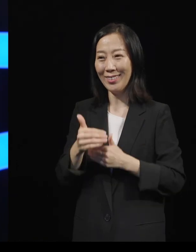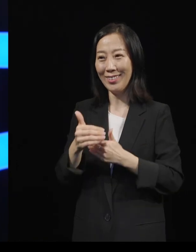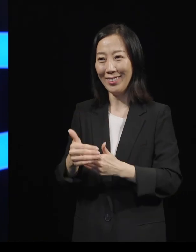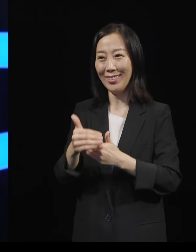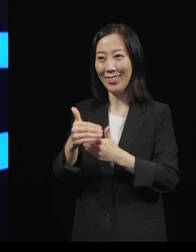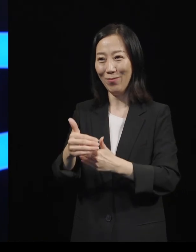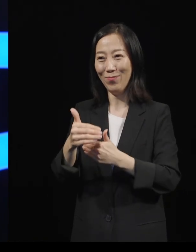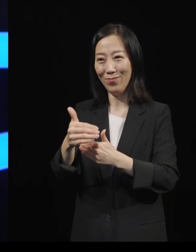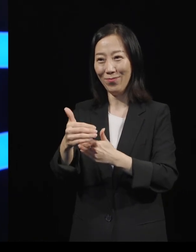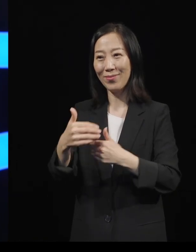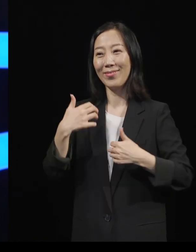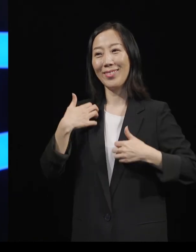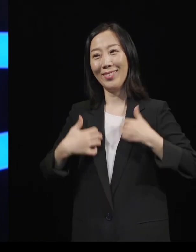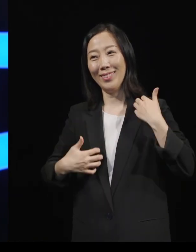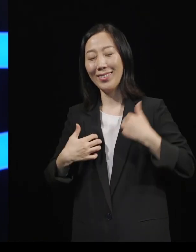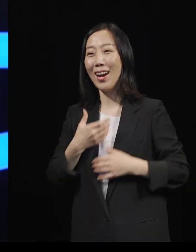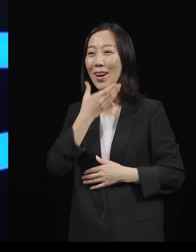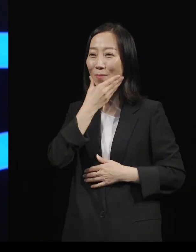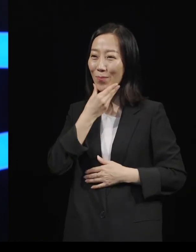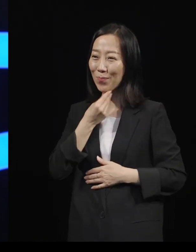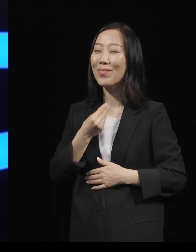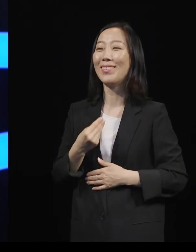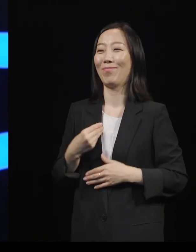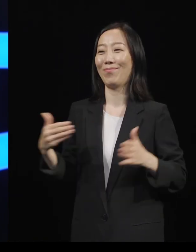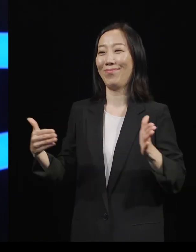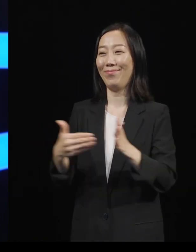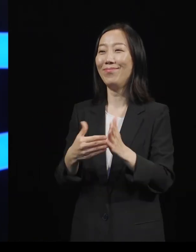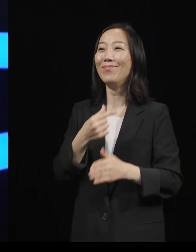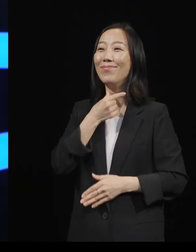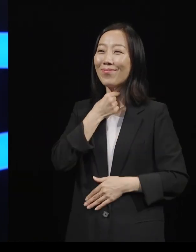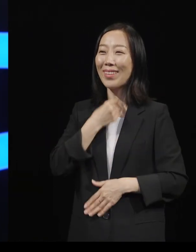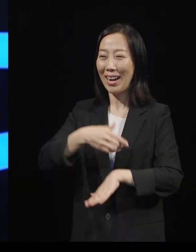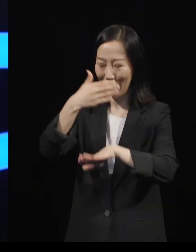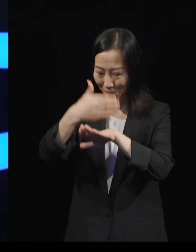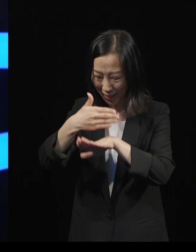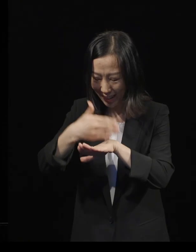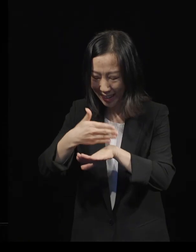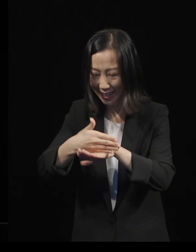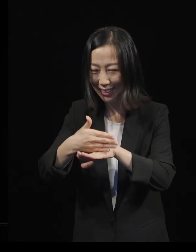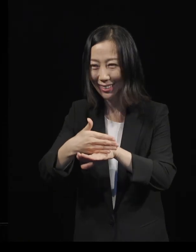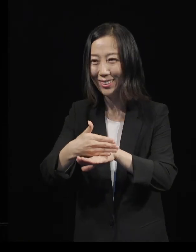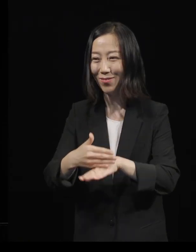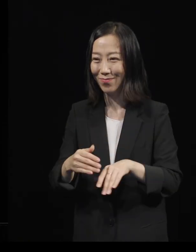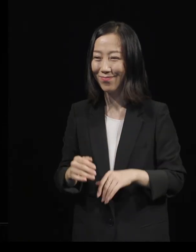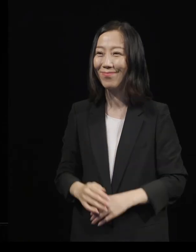맞춰가며 즐겁게 행복하게 마무리하시기 바라겠습니다. 감사합니다.